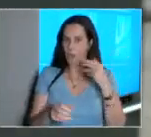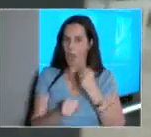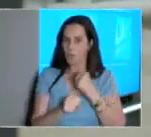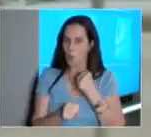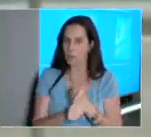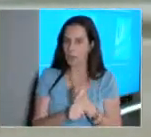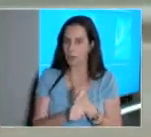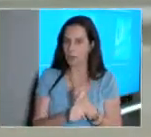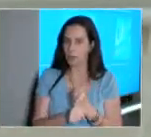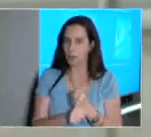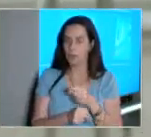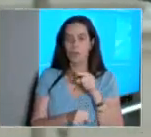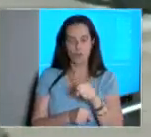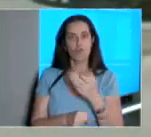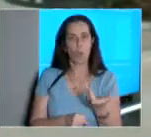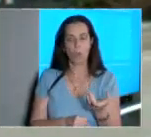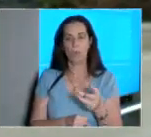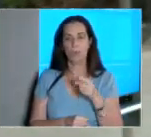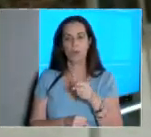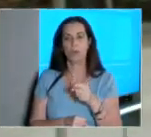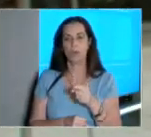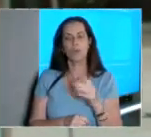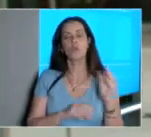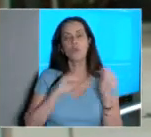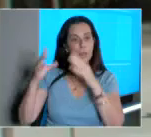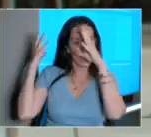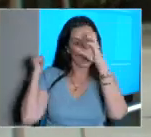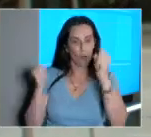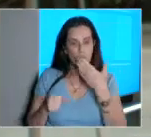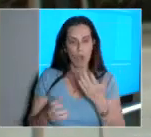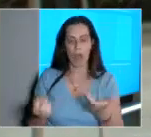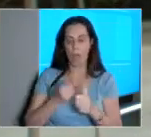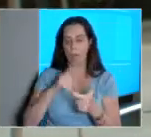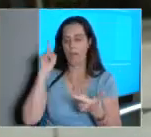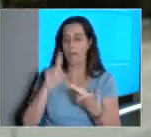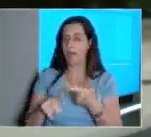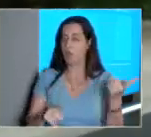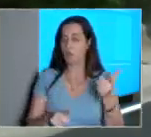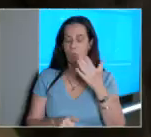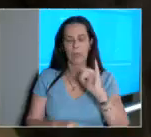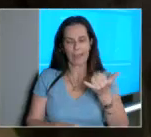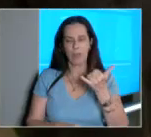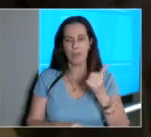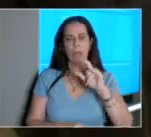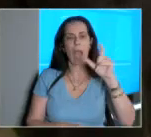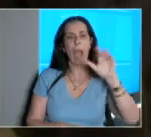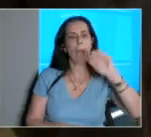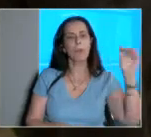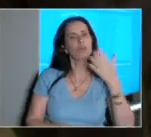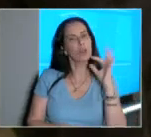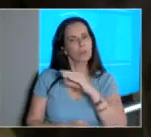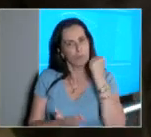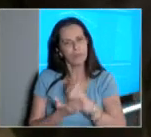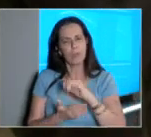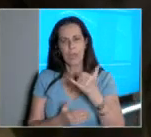עשה בקדנציה הזאת שלו, על העברת השגרירות, על הכרה ברמת הגולן וכל הדברים האלה, ועל